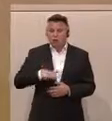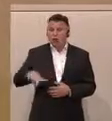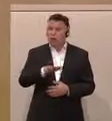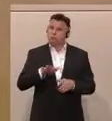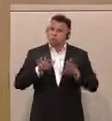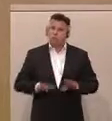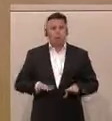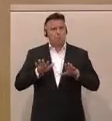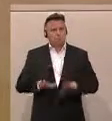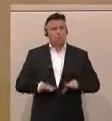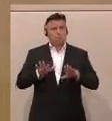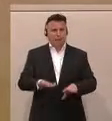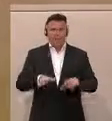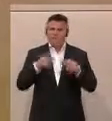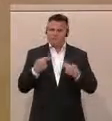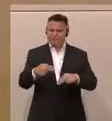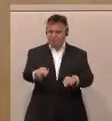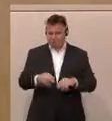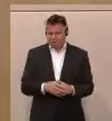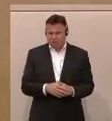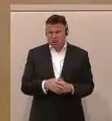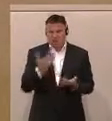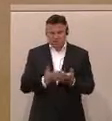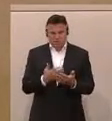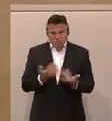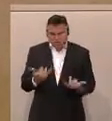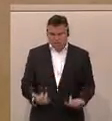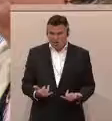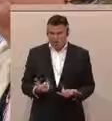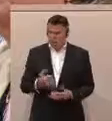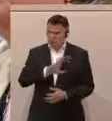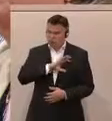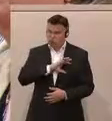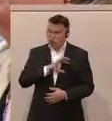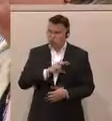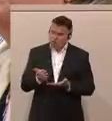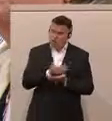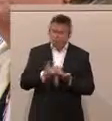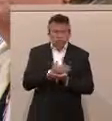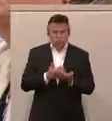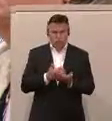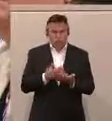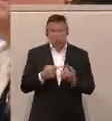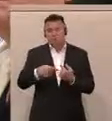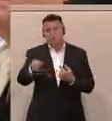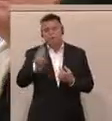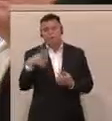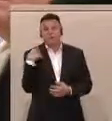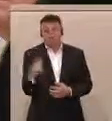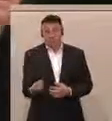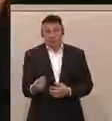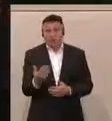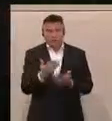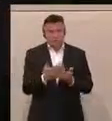soll, so wie es ist. Und damit wäre diese einmalige Chance vorbei, und zwar für lange Zeit vorbei, zu